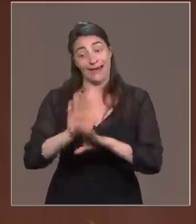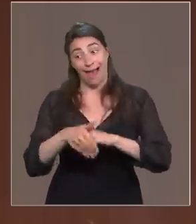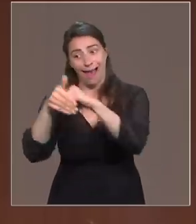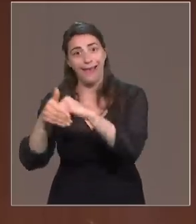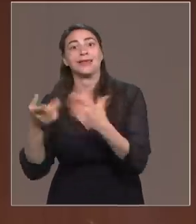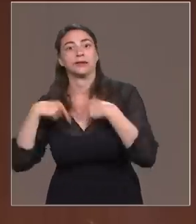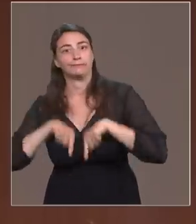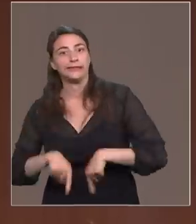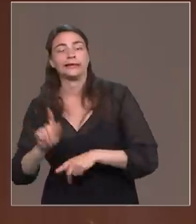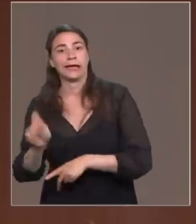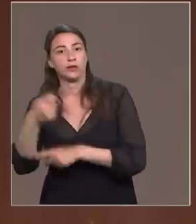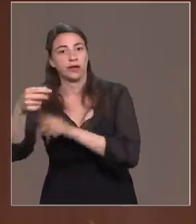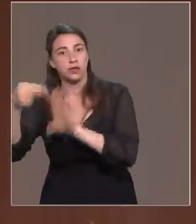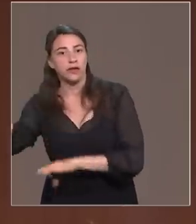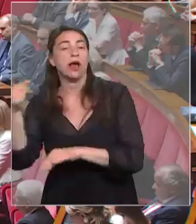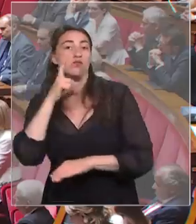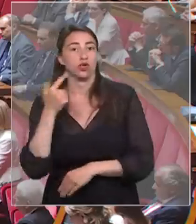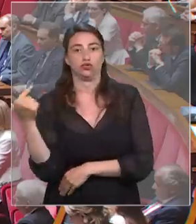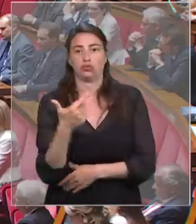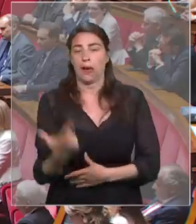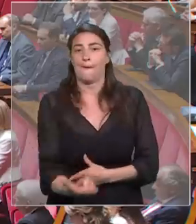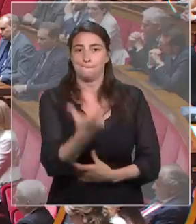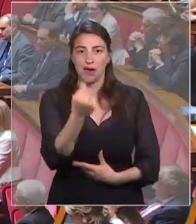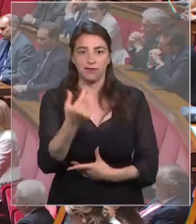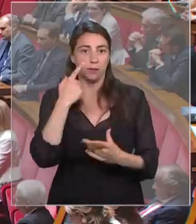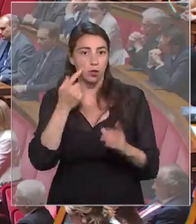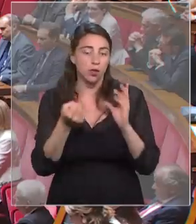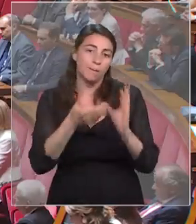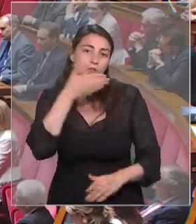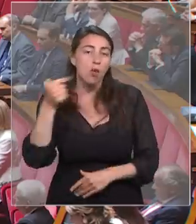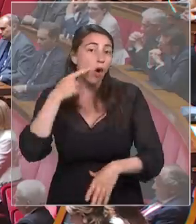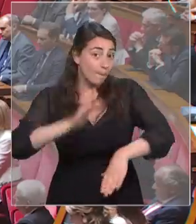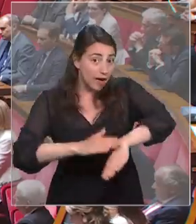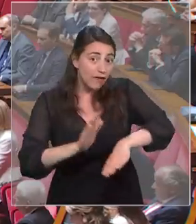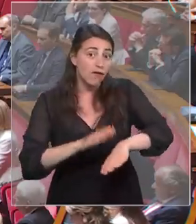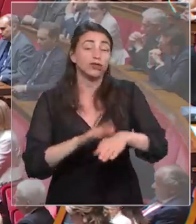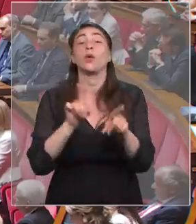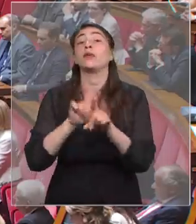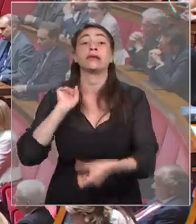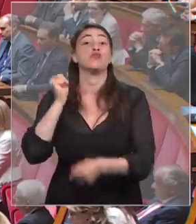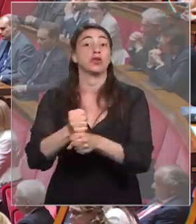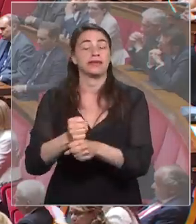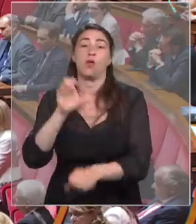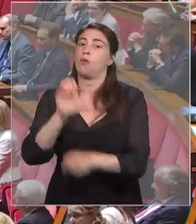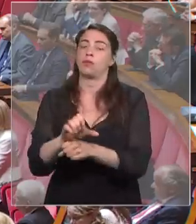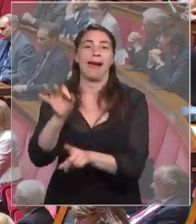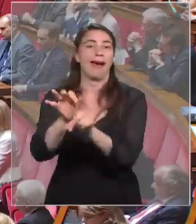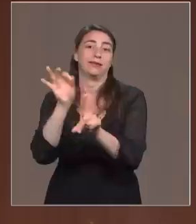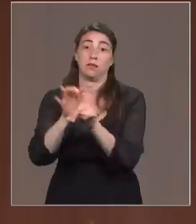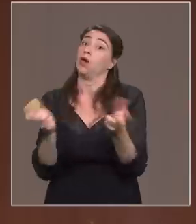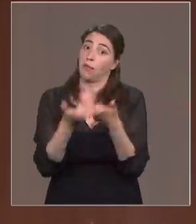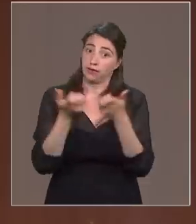nationale afin d'être plus efficace dans la prévention et les sanctions contre le harcèlement, notamment sur les réseaux